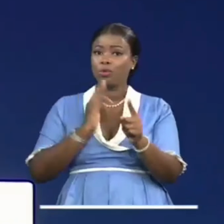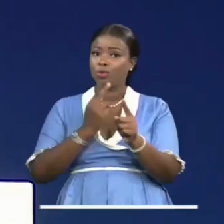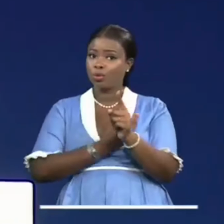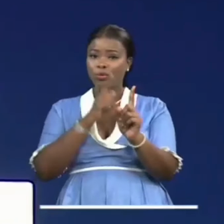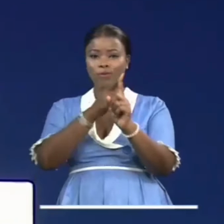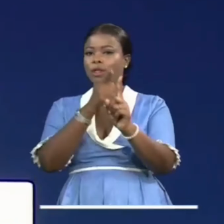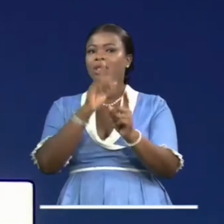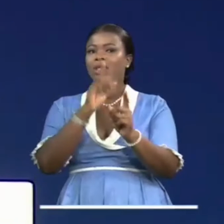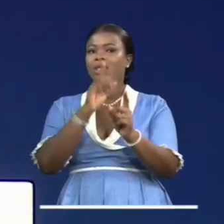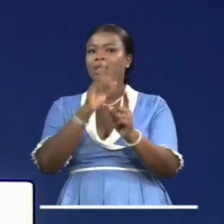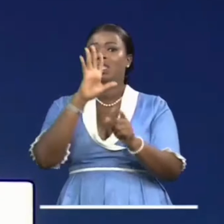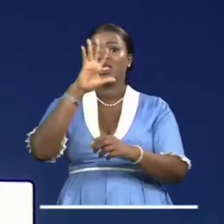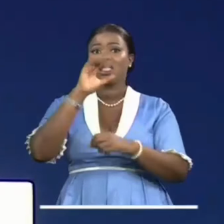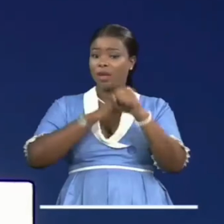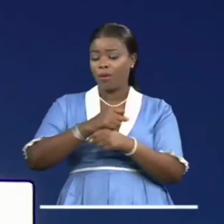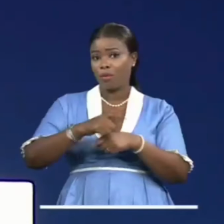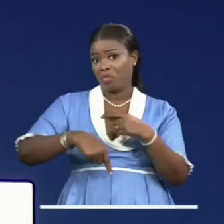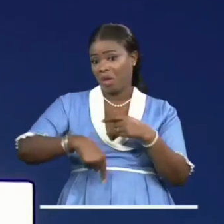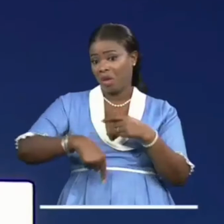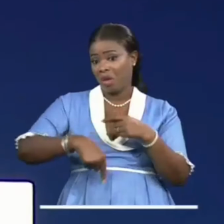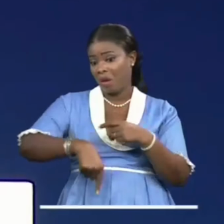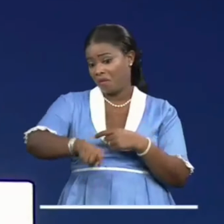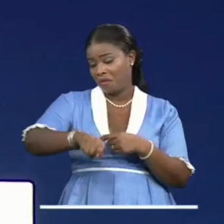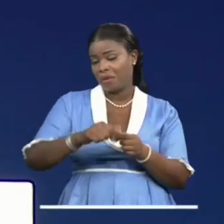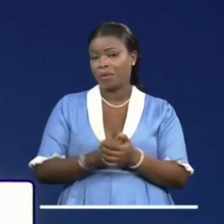prochaines années en ce qui concerne l'axe